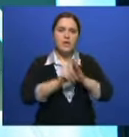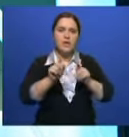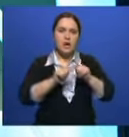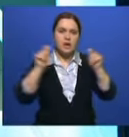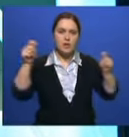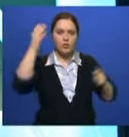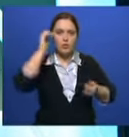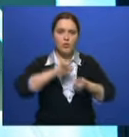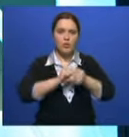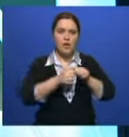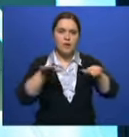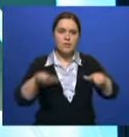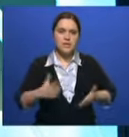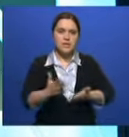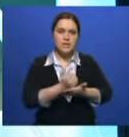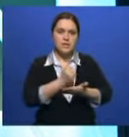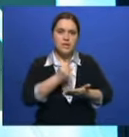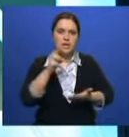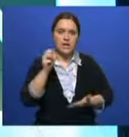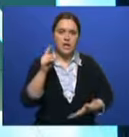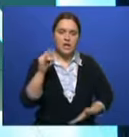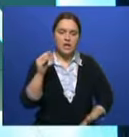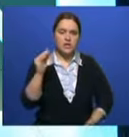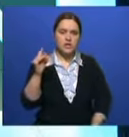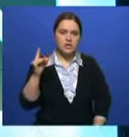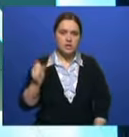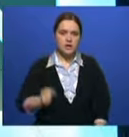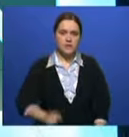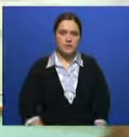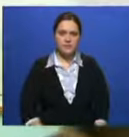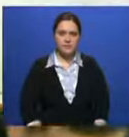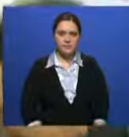угольного месторождения Кара-Жыра. Смотрим сюжет.